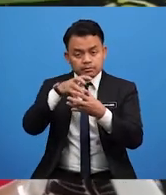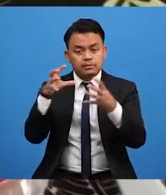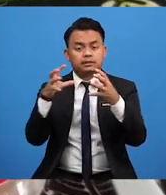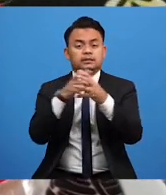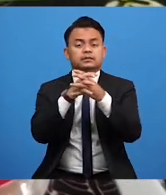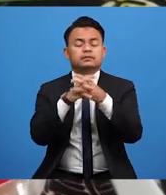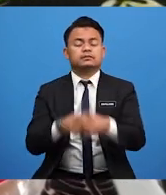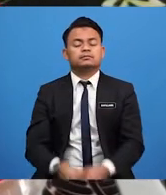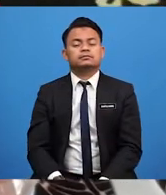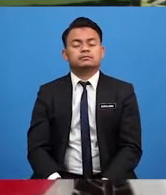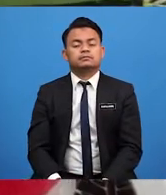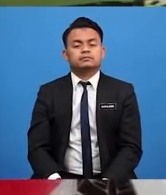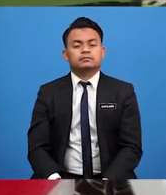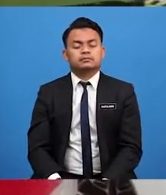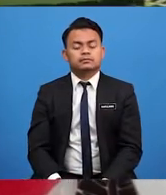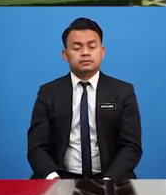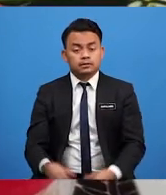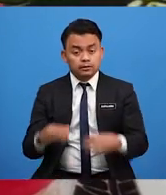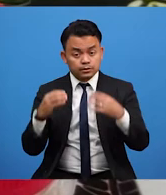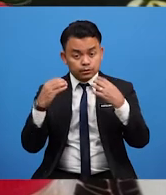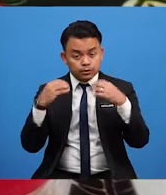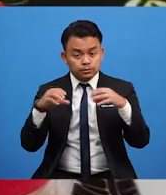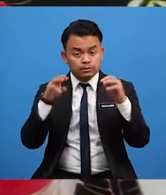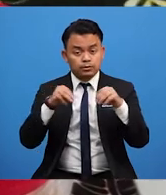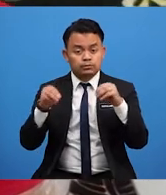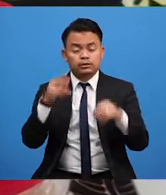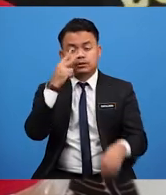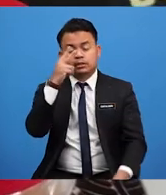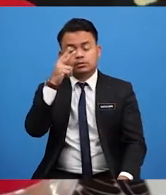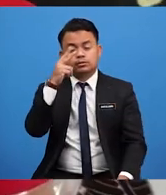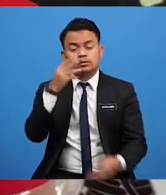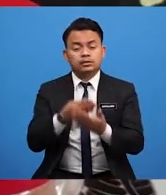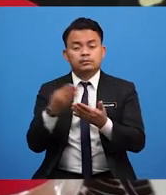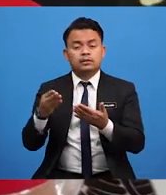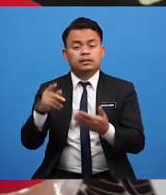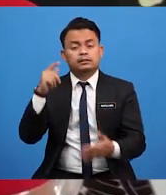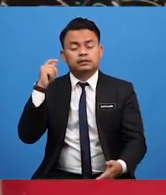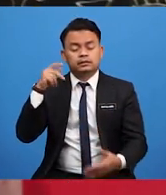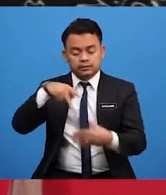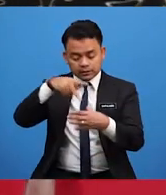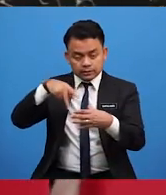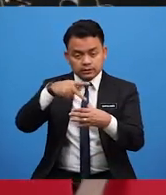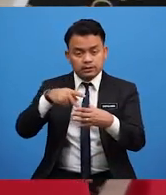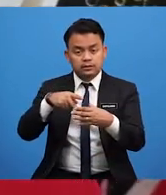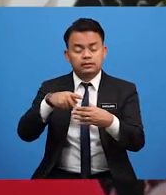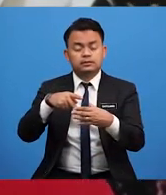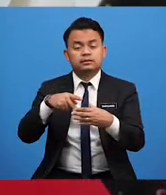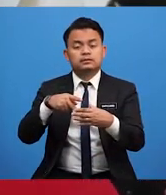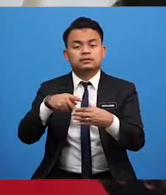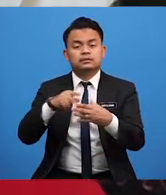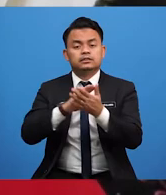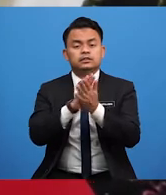Sekarang, cuba murid-murid perhatikan bahan yang telah dikisar tadi telah berubah menjadi paste.